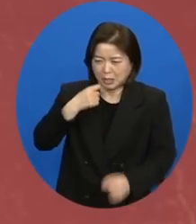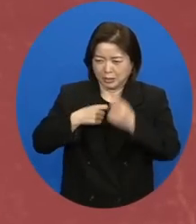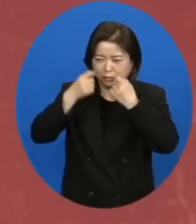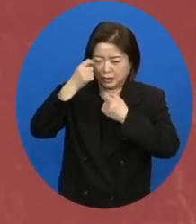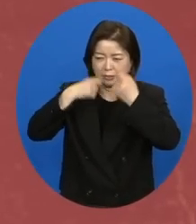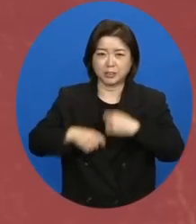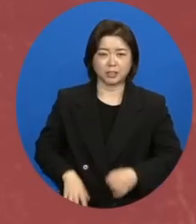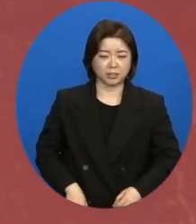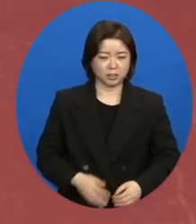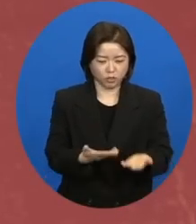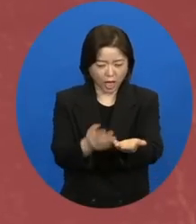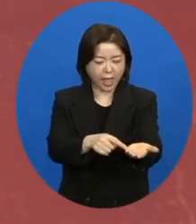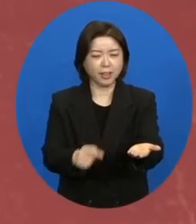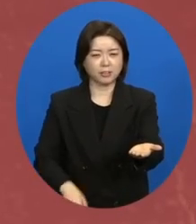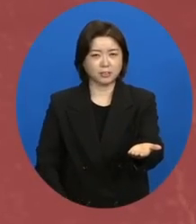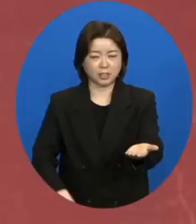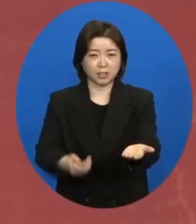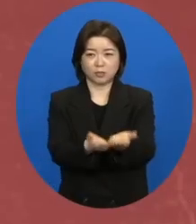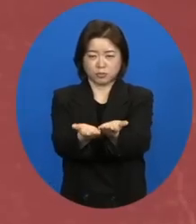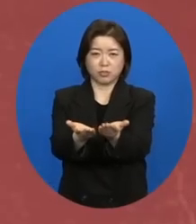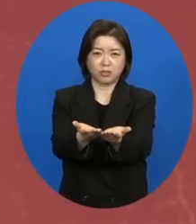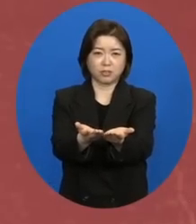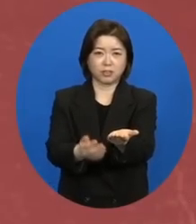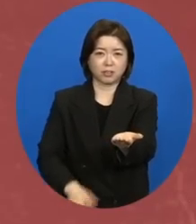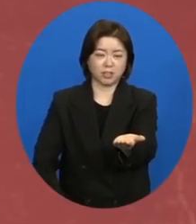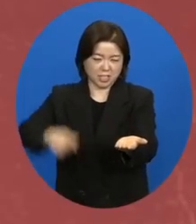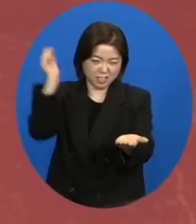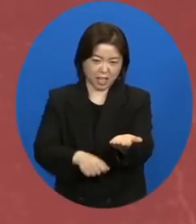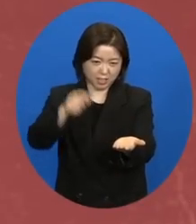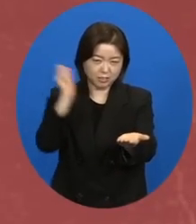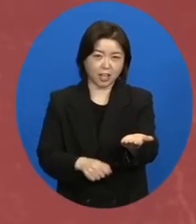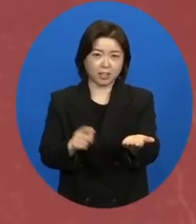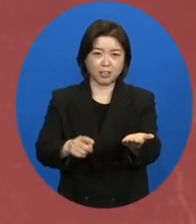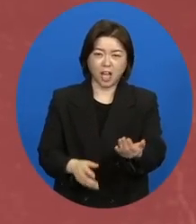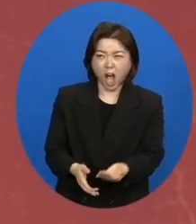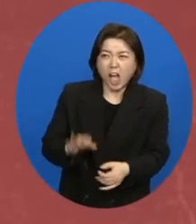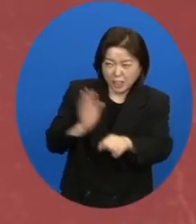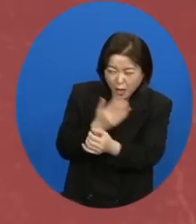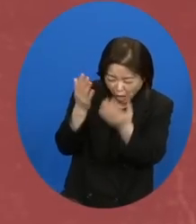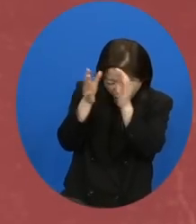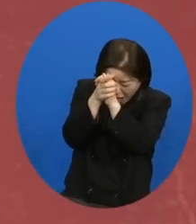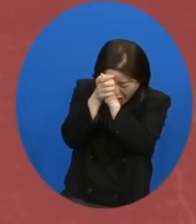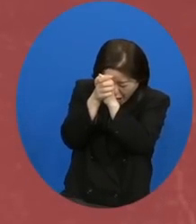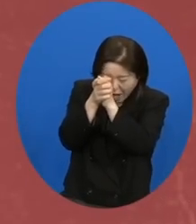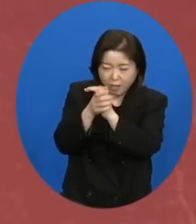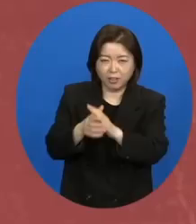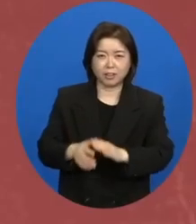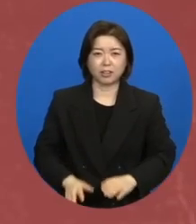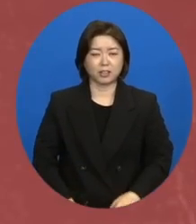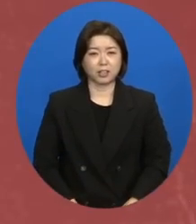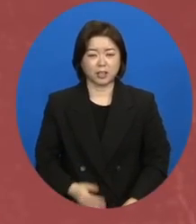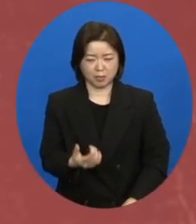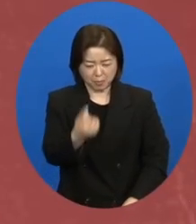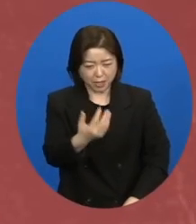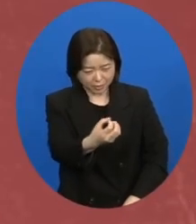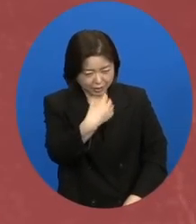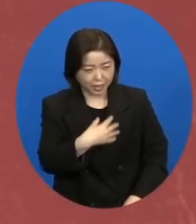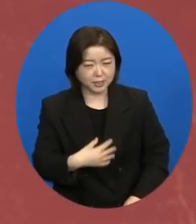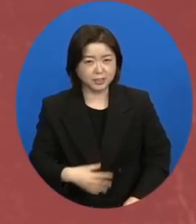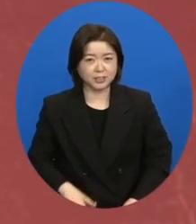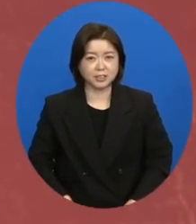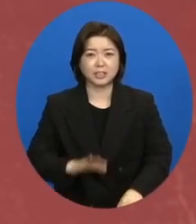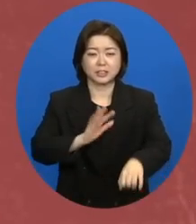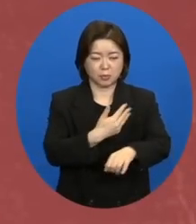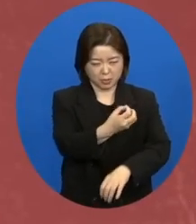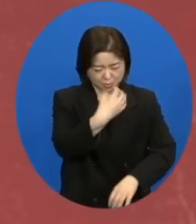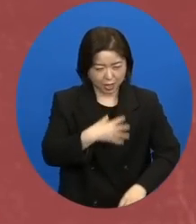이러고, 아, 손 내밀어! 손 딱 내밀어요, 그러면. 딱 두 대 맞으면 잘못했어! 그래. 얘기를 해야지.